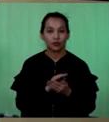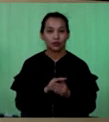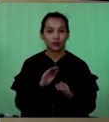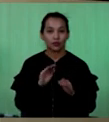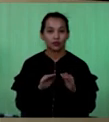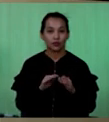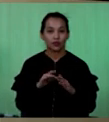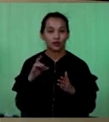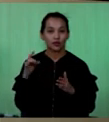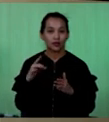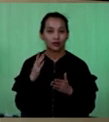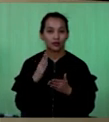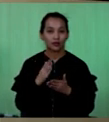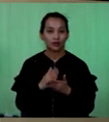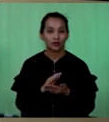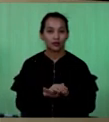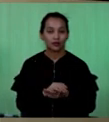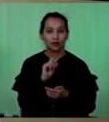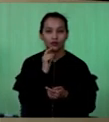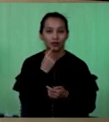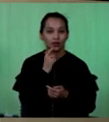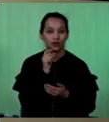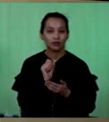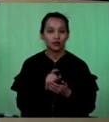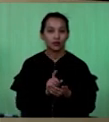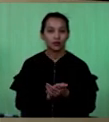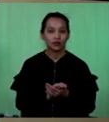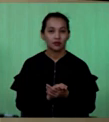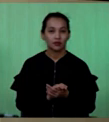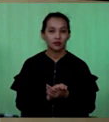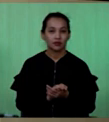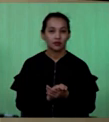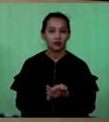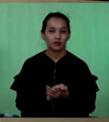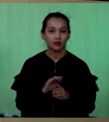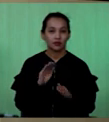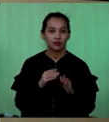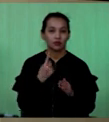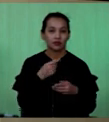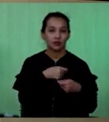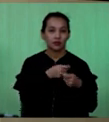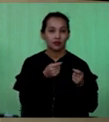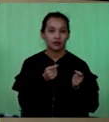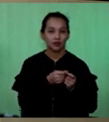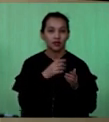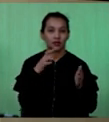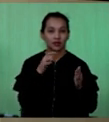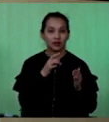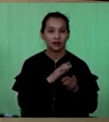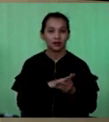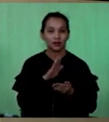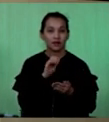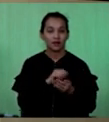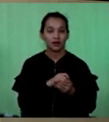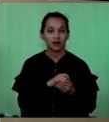Tarozda tarvuz mavjud. Bu ham tarkibli masala. Tarozining birinchi pallasida tarvuz va